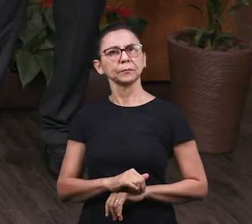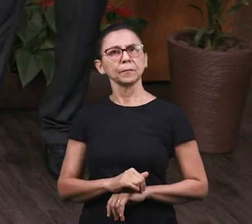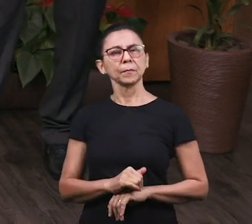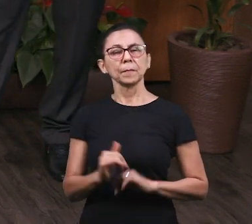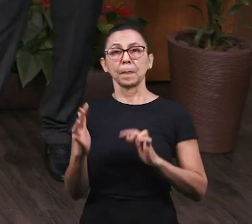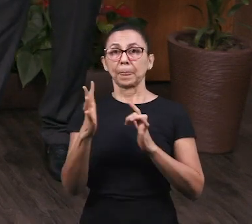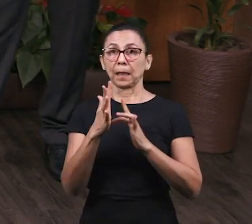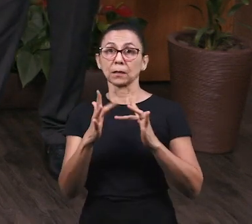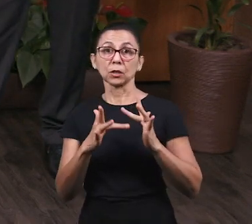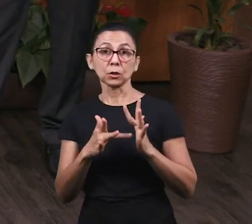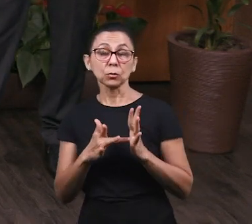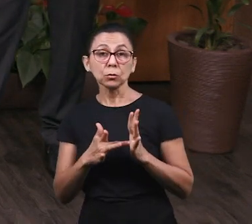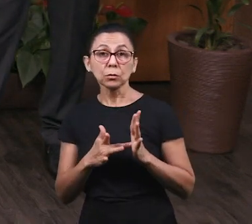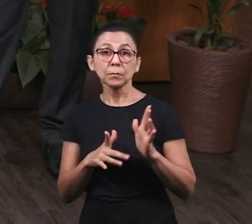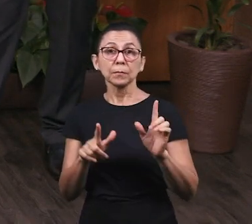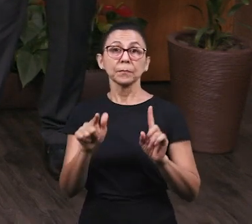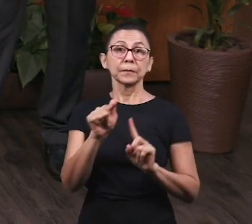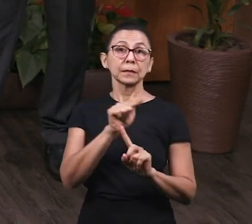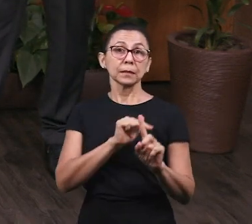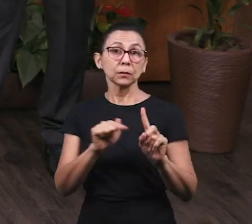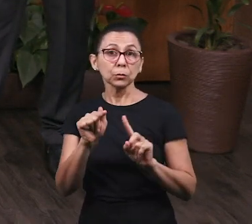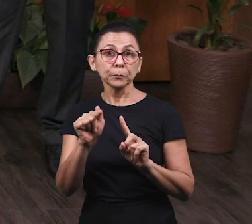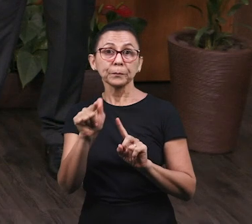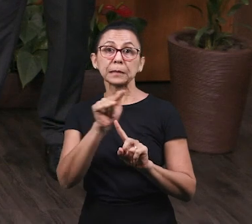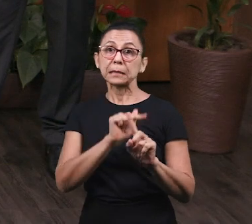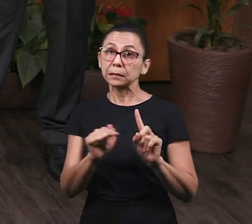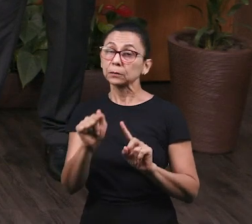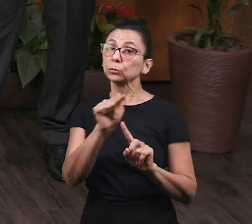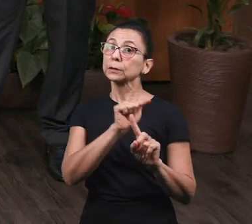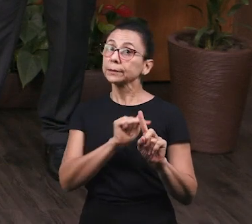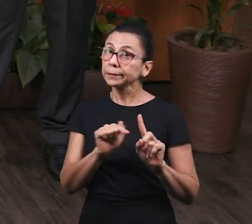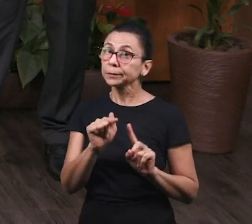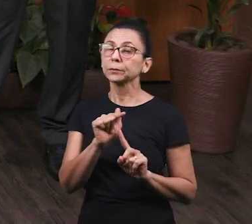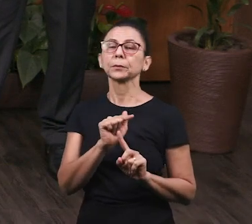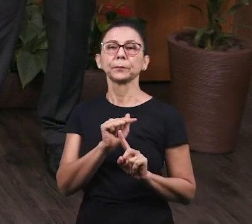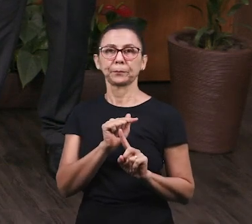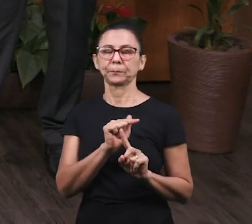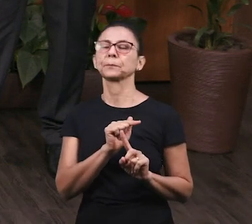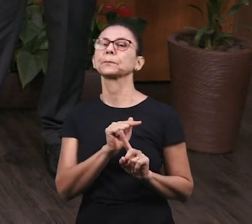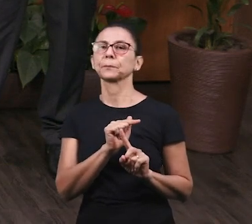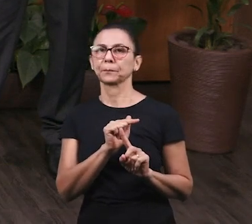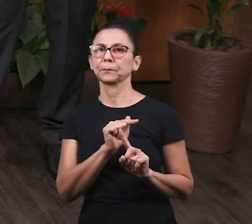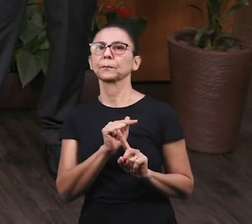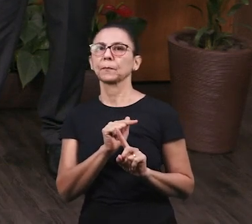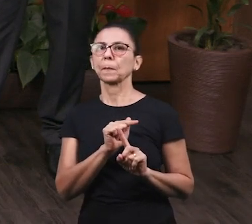Seigneur Jésus, il est saint, saint, saint. Et